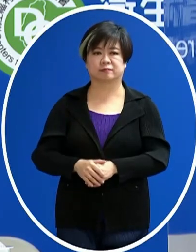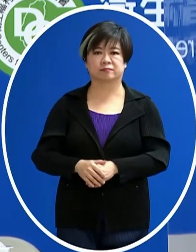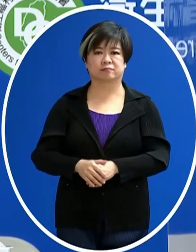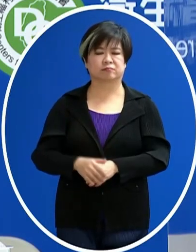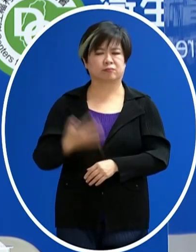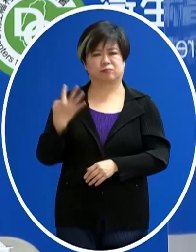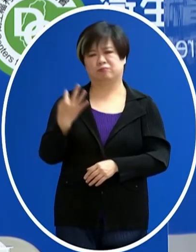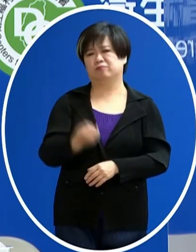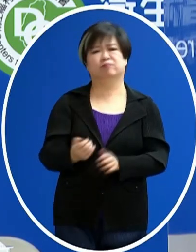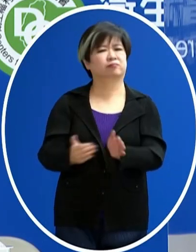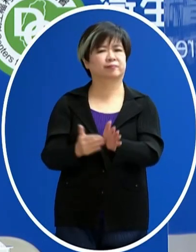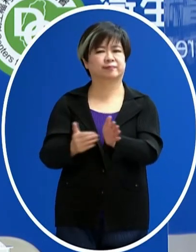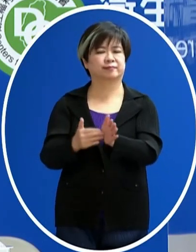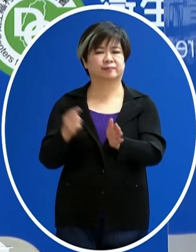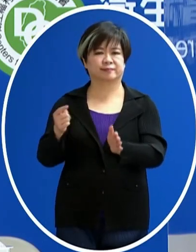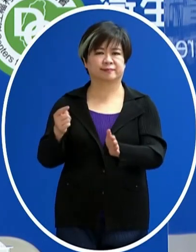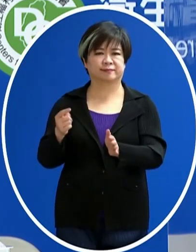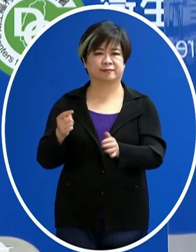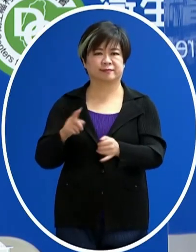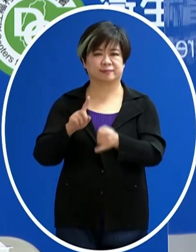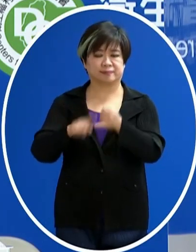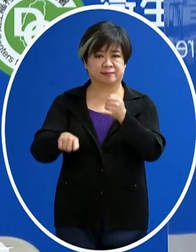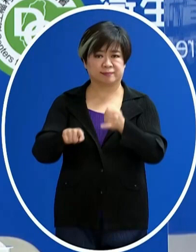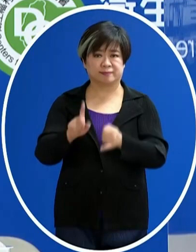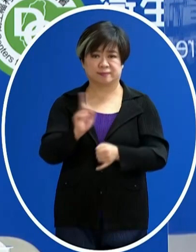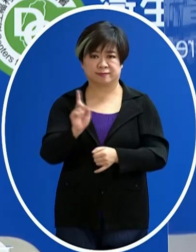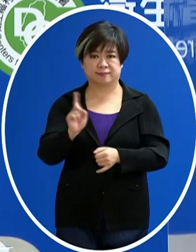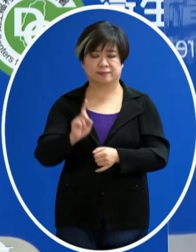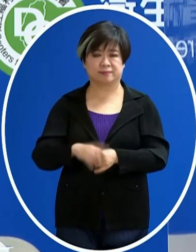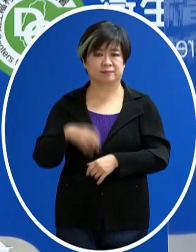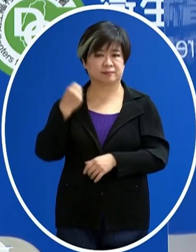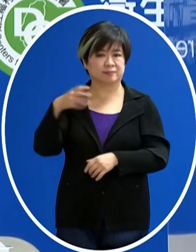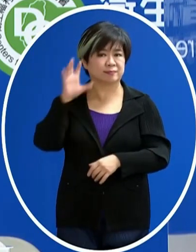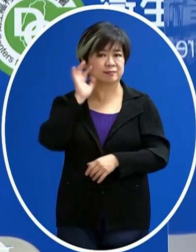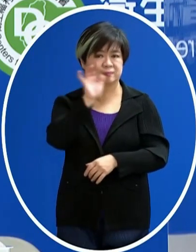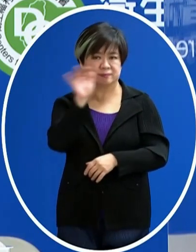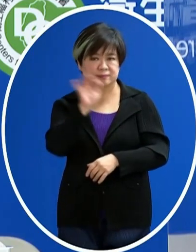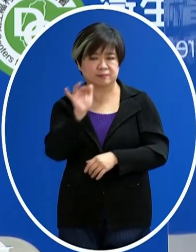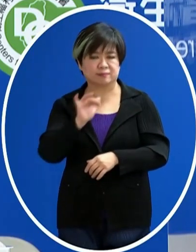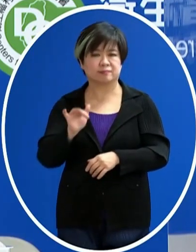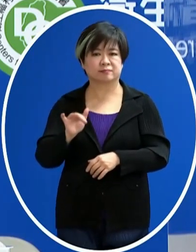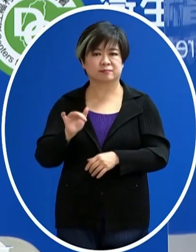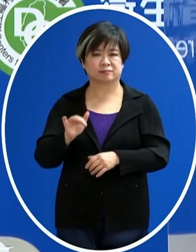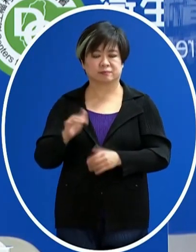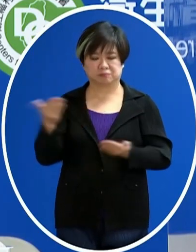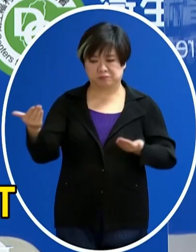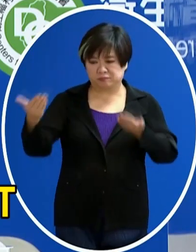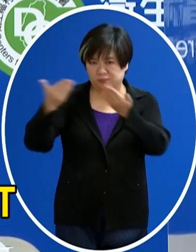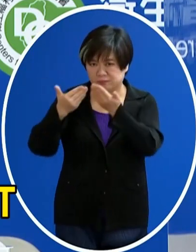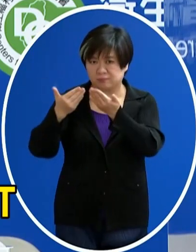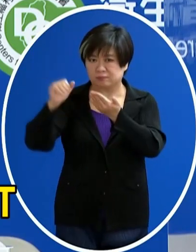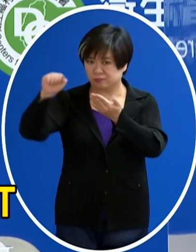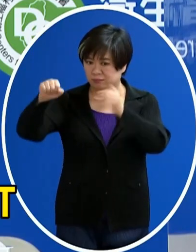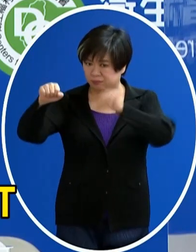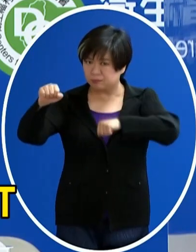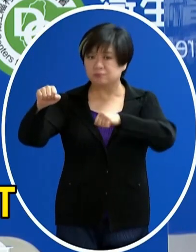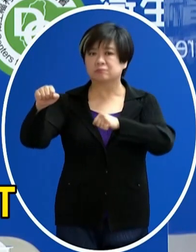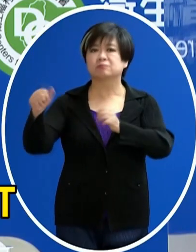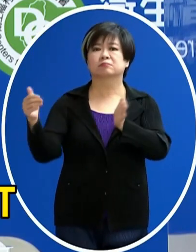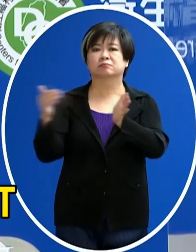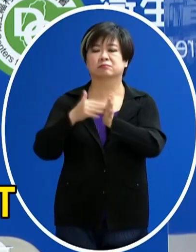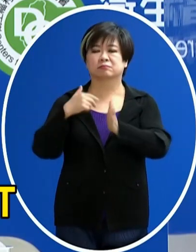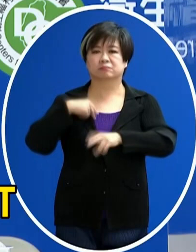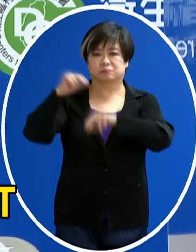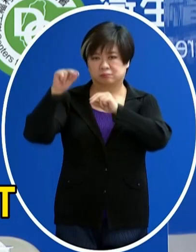哈，那就是最后大家的新闻稿大家都互相的一个认可，然后进行到我们把